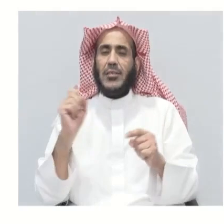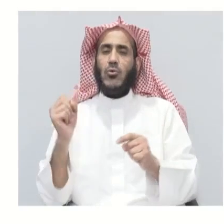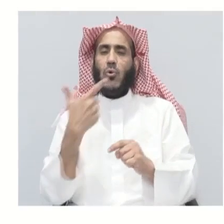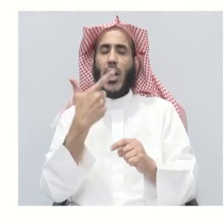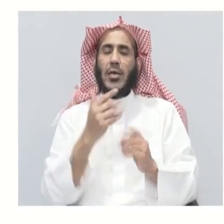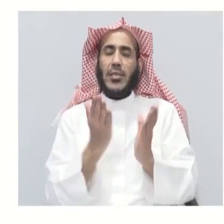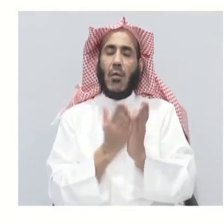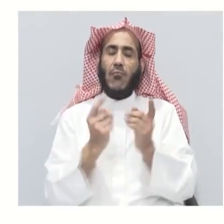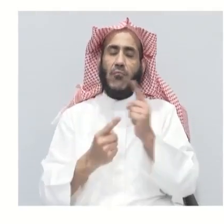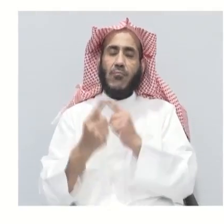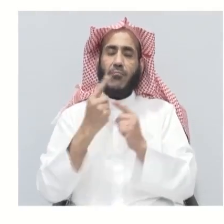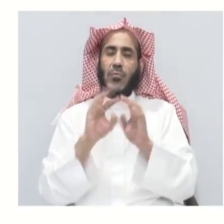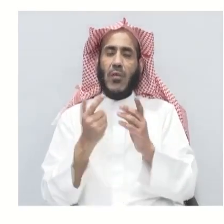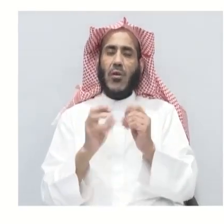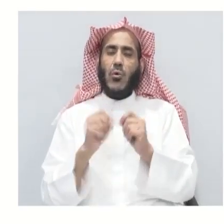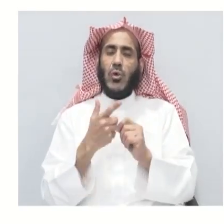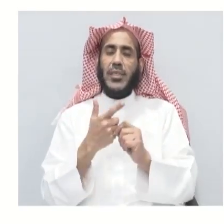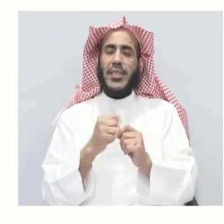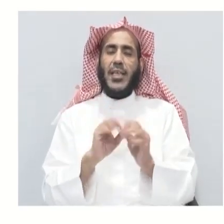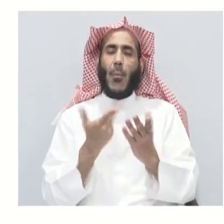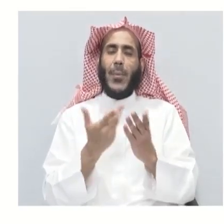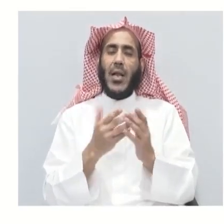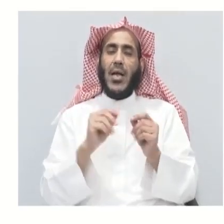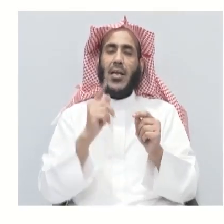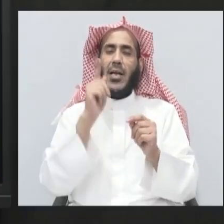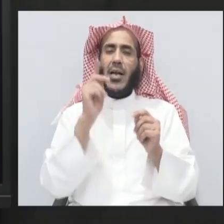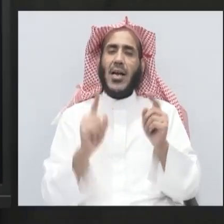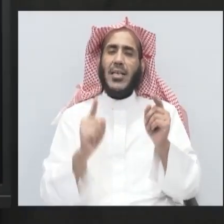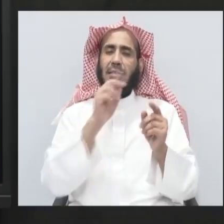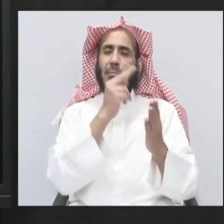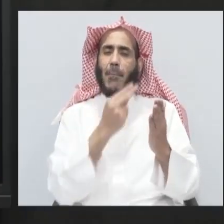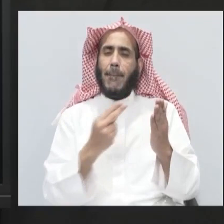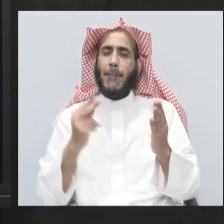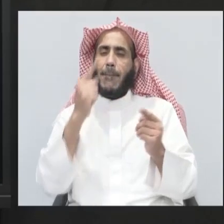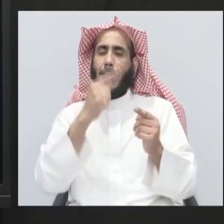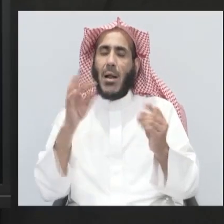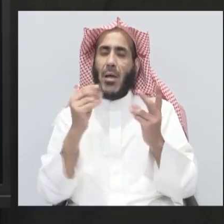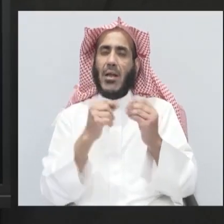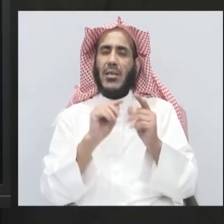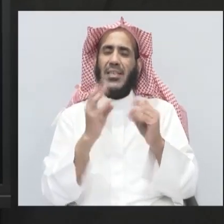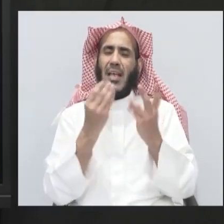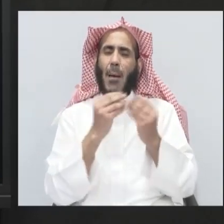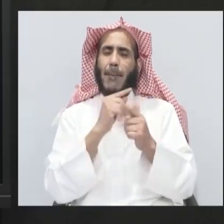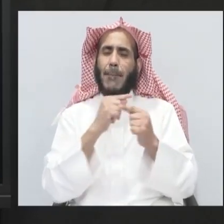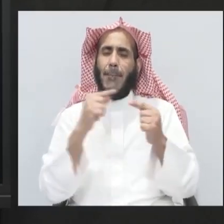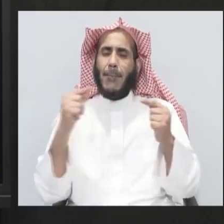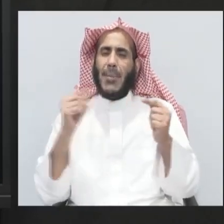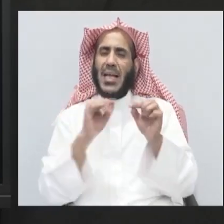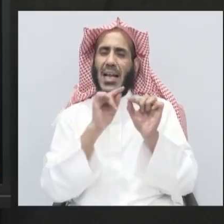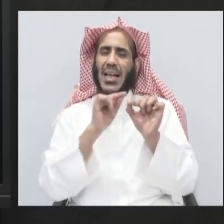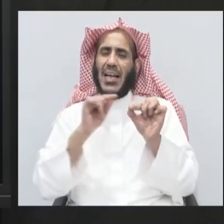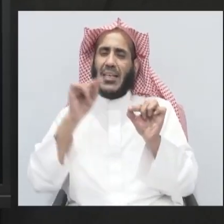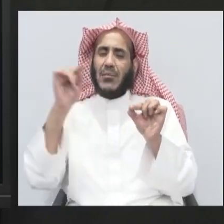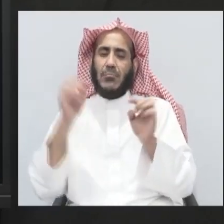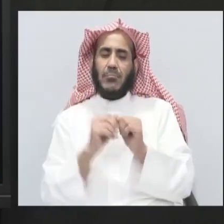حصص السابقه كيف نوجد التسارع من خلال الرسم البياني عن طريق حساب ميل خط الموائمه بالتالي